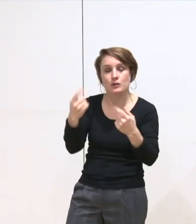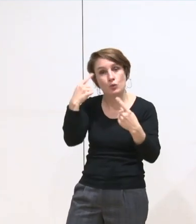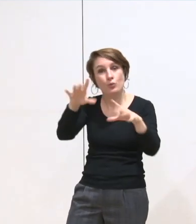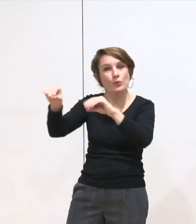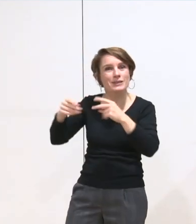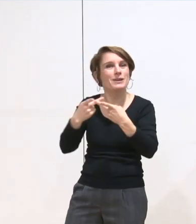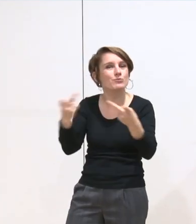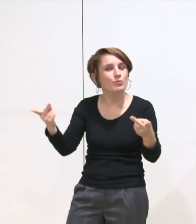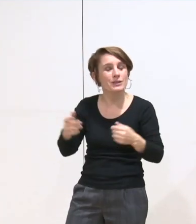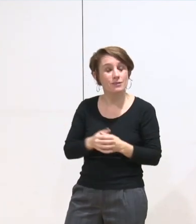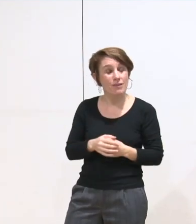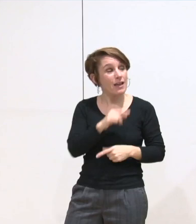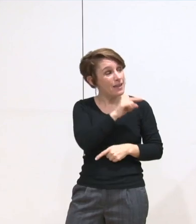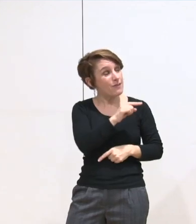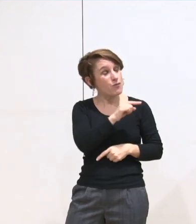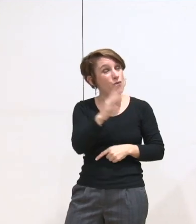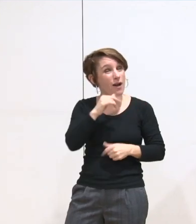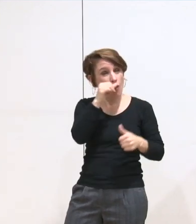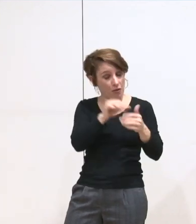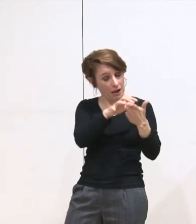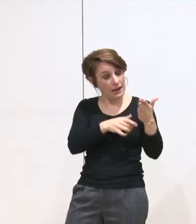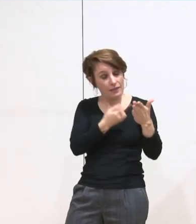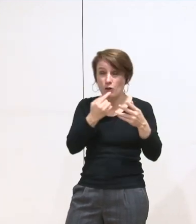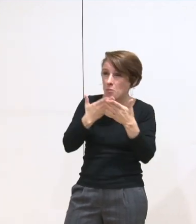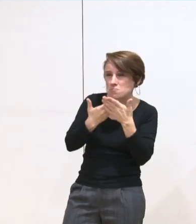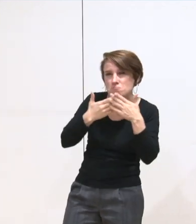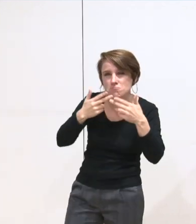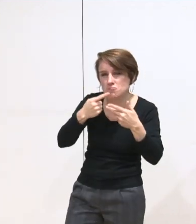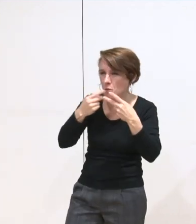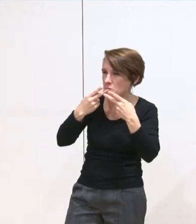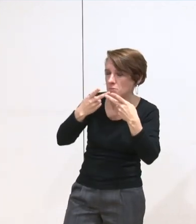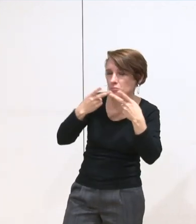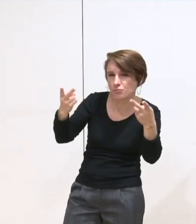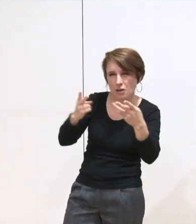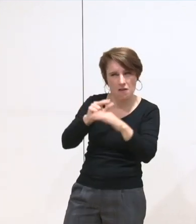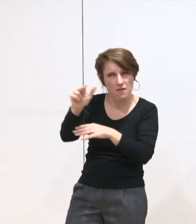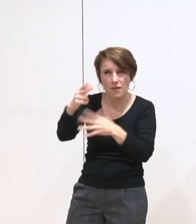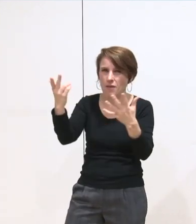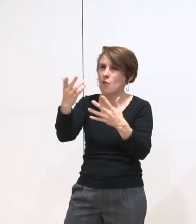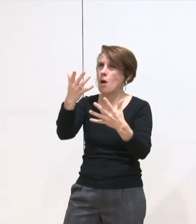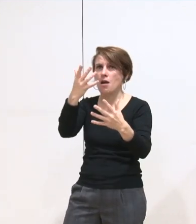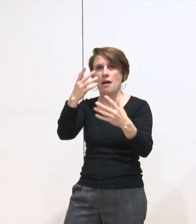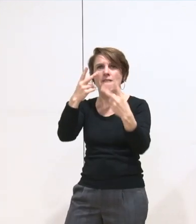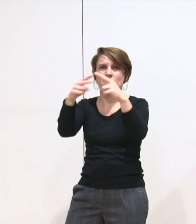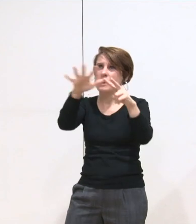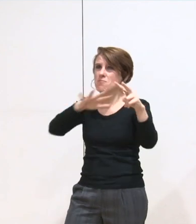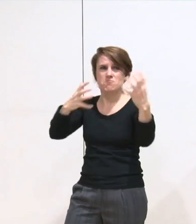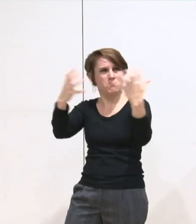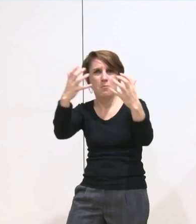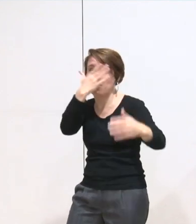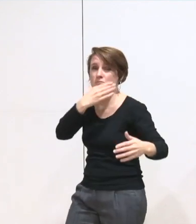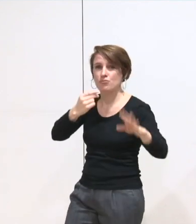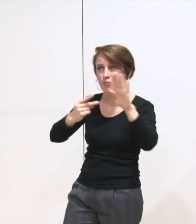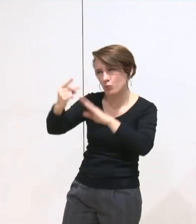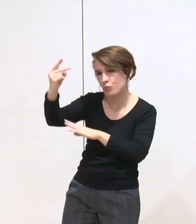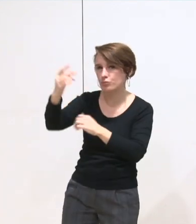vous annonciez même la mise en œuvre d'un plan d'embellissement de Grenoble. Enfin, vous déclariez aux commerçants être